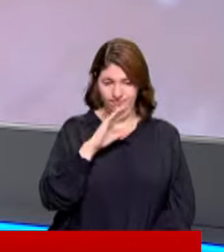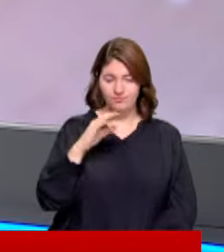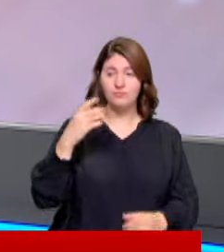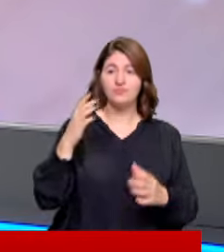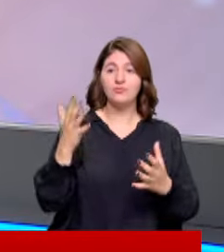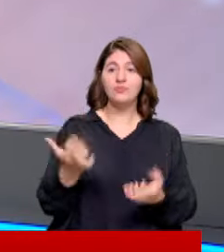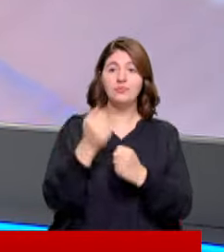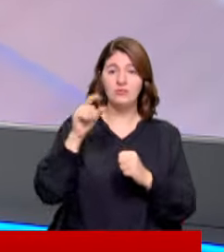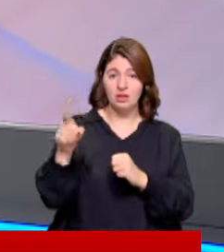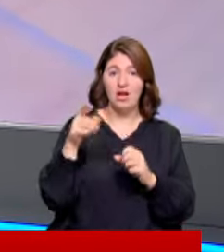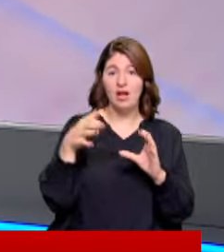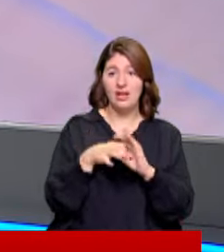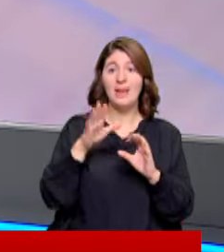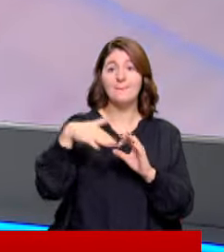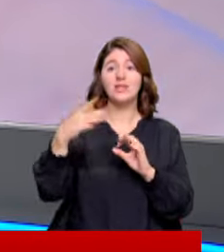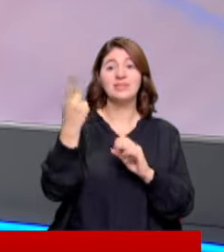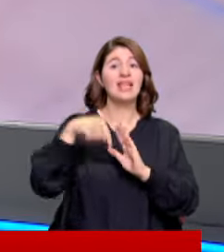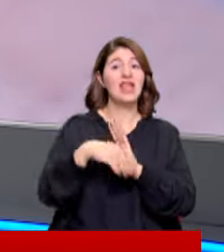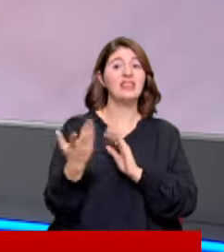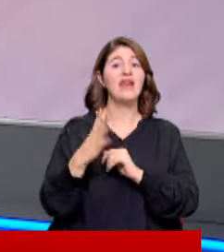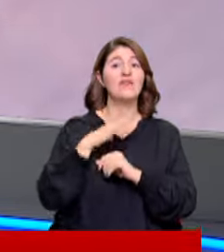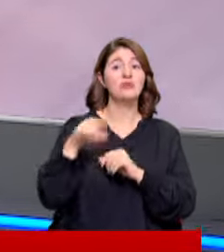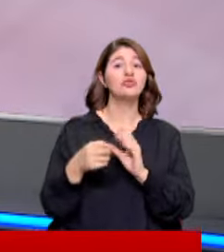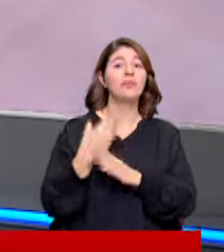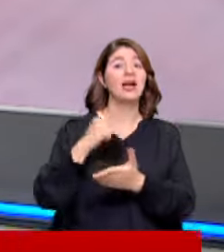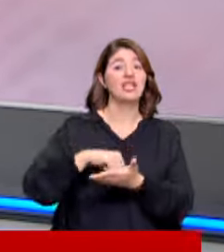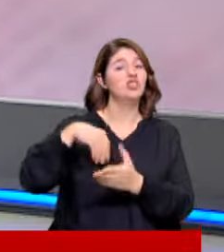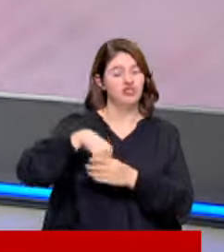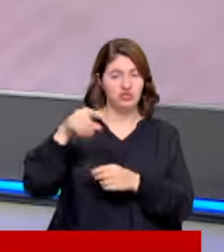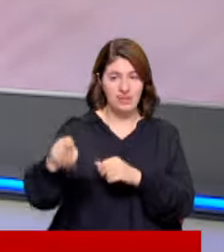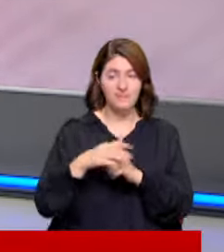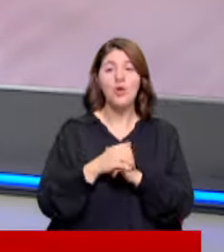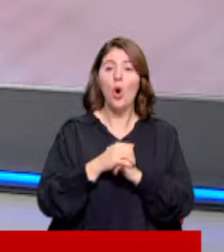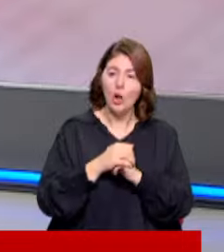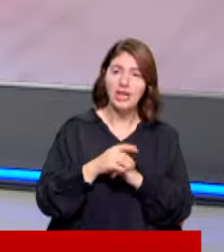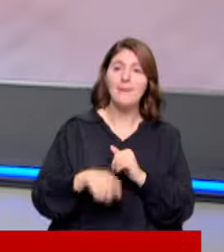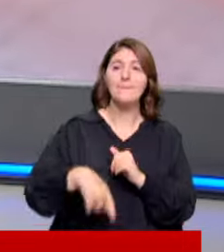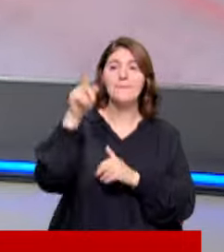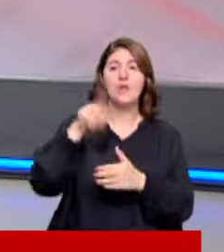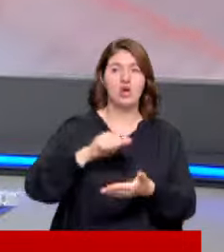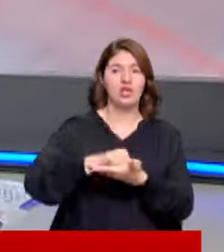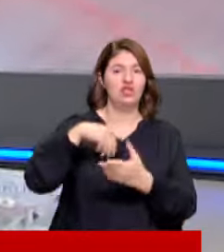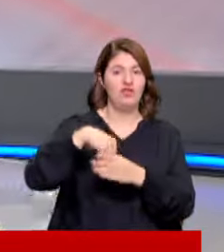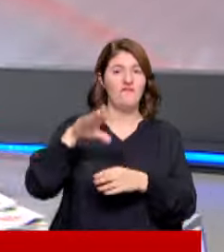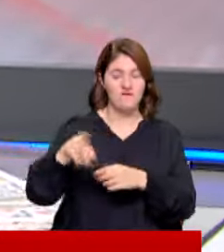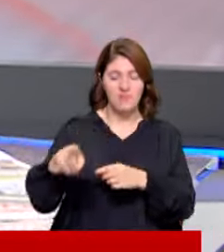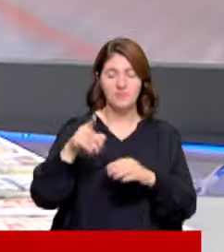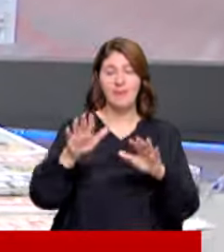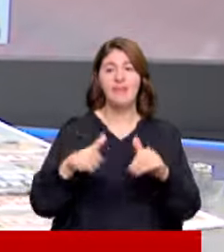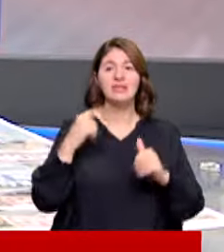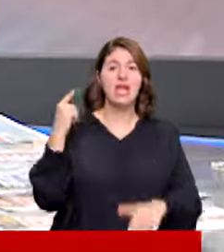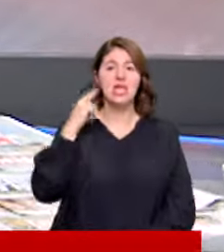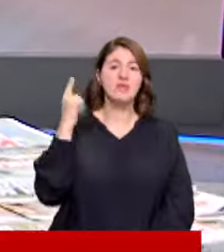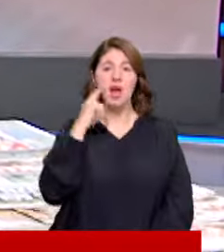Numan Kurtulmuş'la alakalı başka bir detay daha var bu sabah gazetelerde. O da Bir Gün gazetesinde meclis